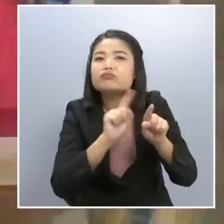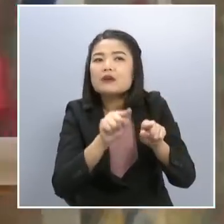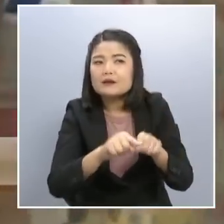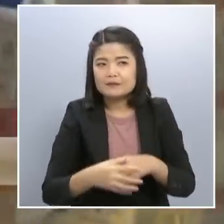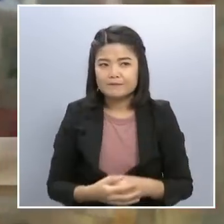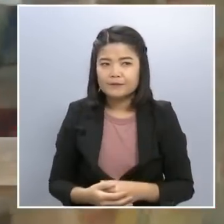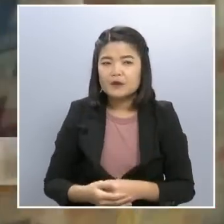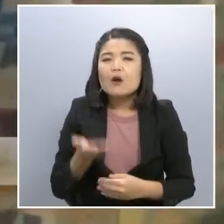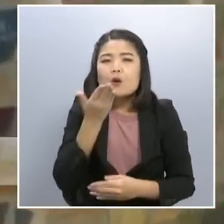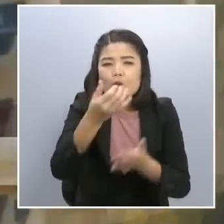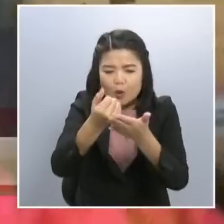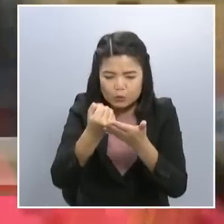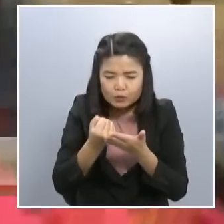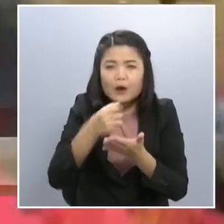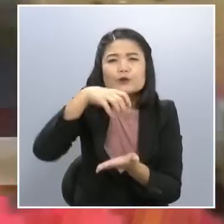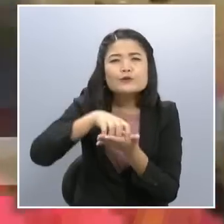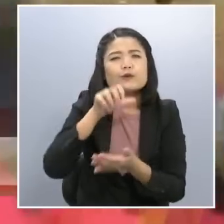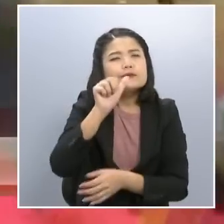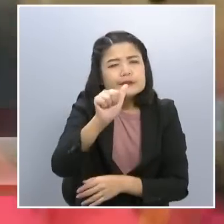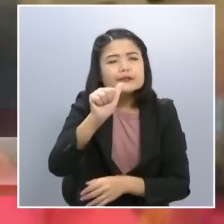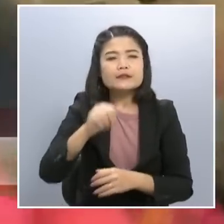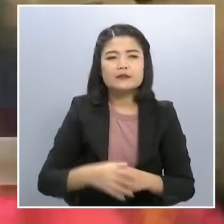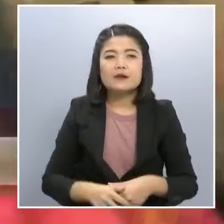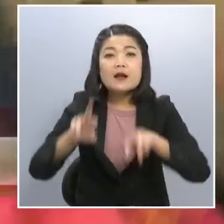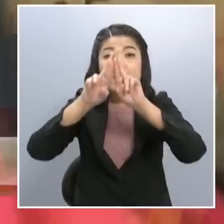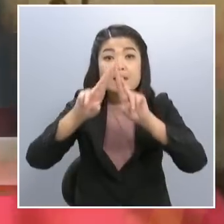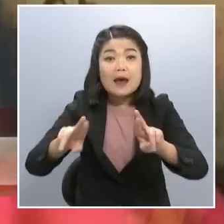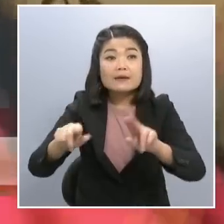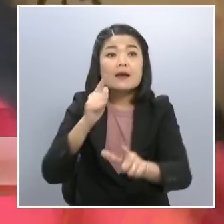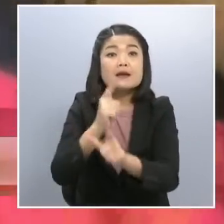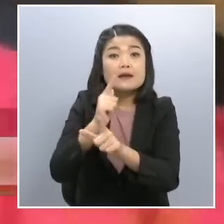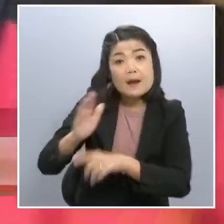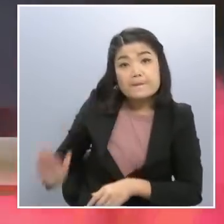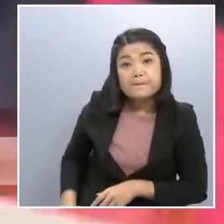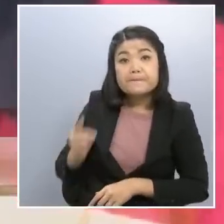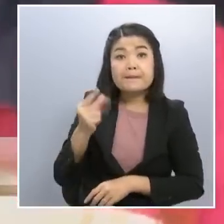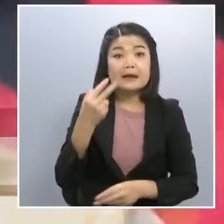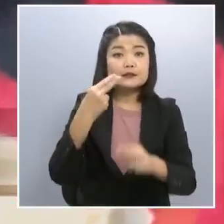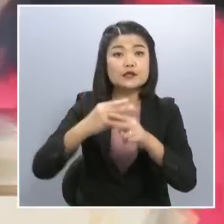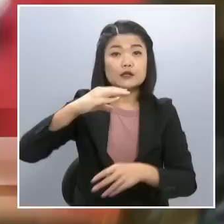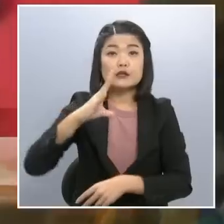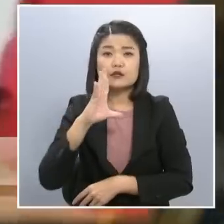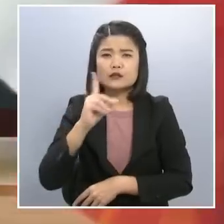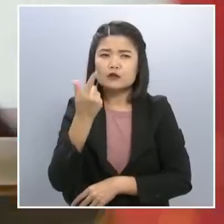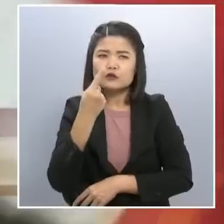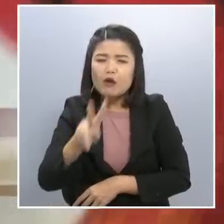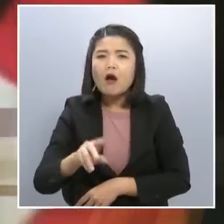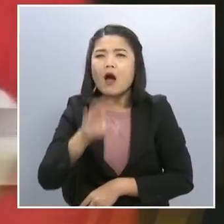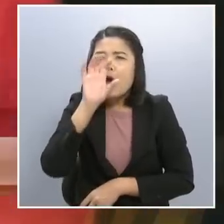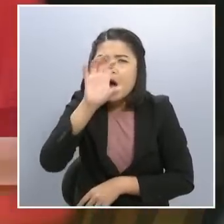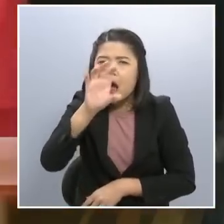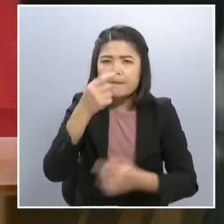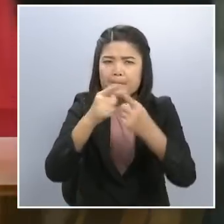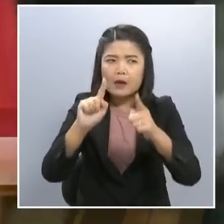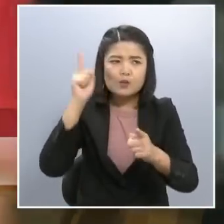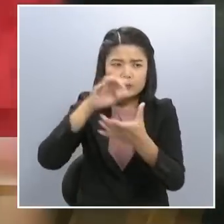างนี้ขอให้มีโชคมีลาภกับอีกอย่างนึงคือที่ร้านอ่ะเลี้ยงน้องหมาชื่อเจ้าโชคเจ้าโชคเห่าแปลกๆตั้งแต่เช้าคุณภรรยาก็เ